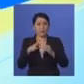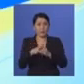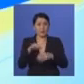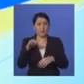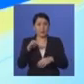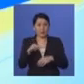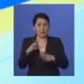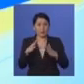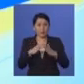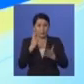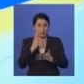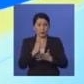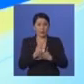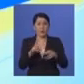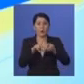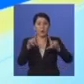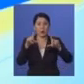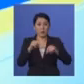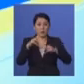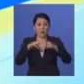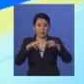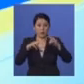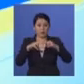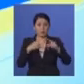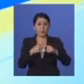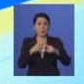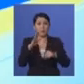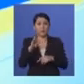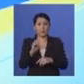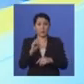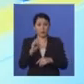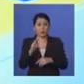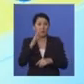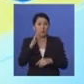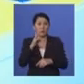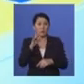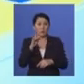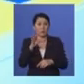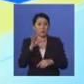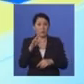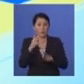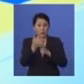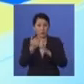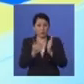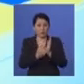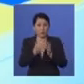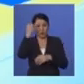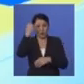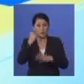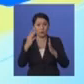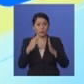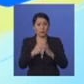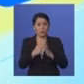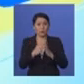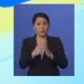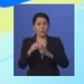15000 жеке тұрғын үй бар. Кейбір ғимараттардың салынғанына жарты ғасырдан асып кеткен. Осы орайда Нұрлы жол бағдарламасы аясында ескі үйлерді